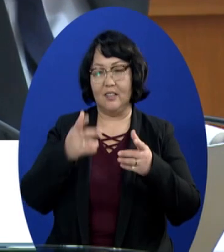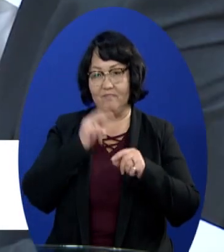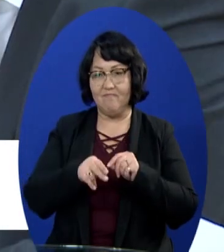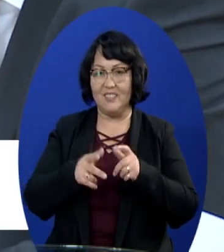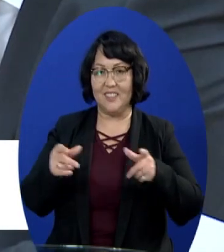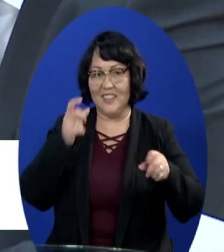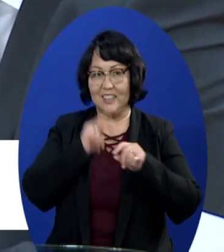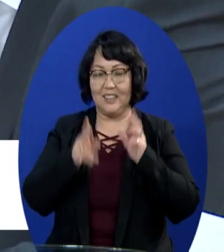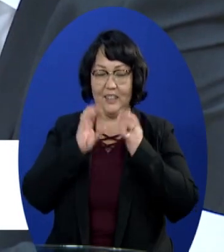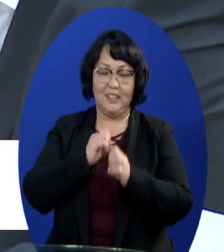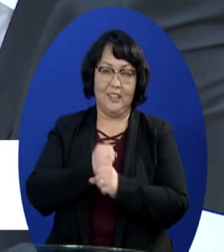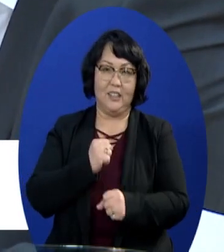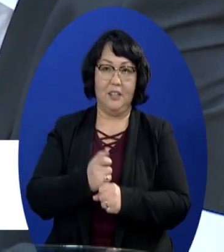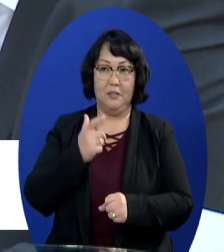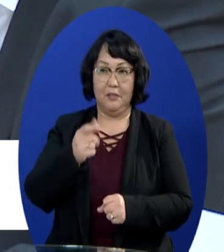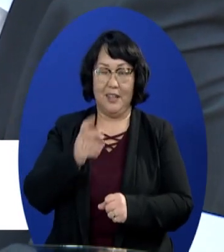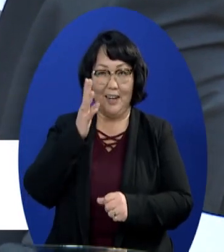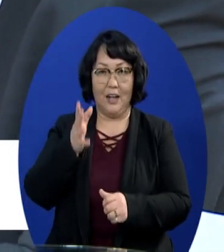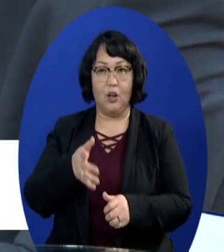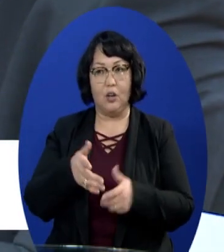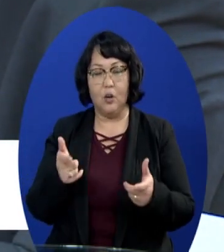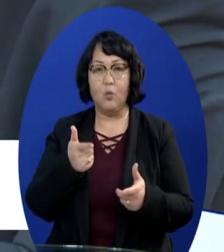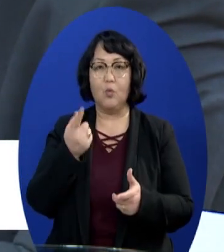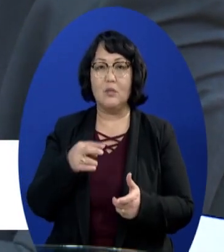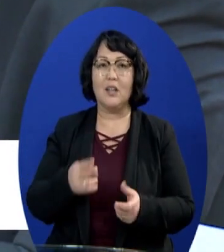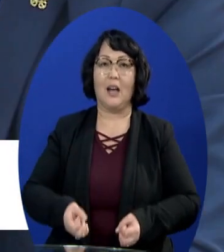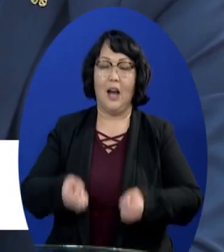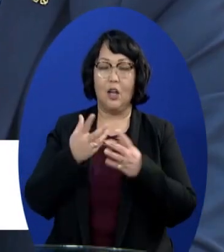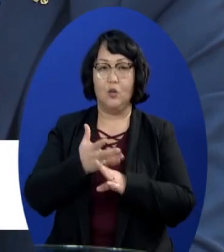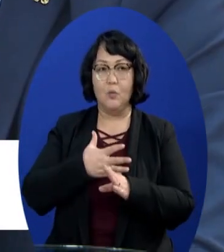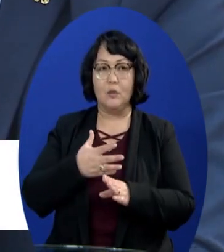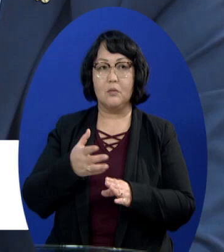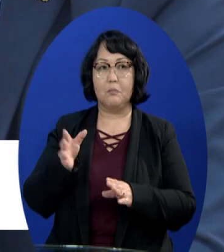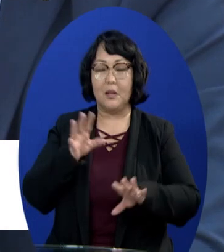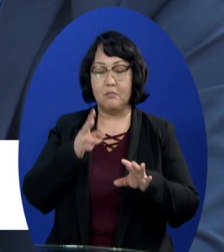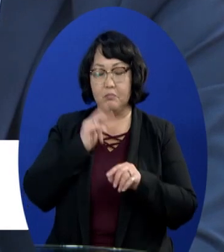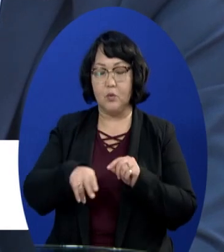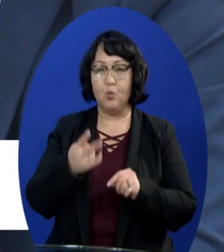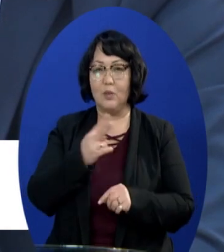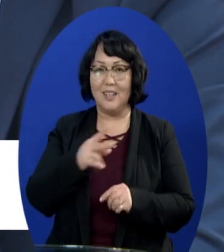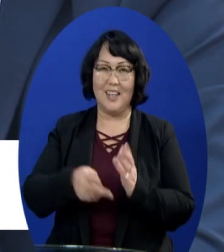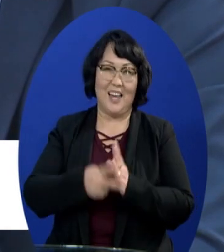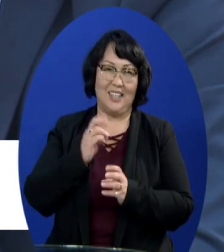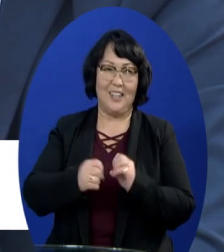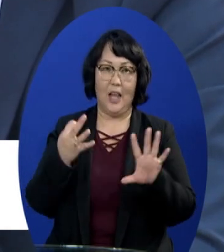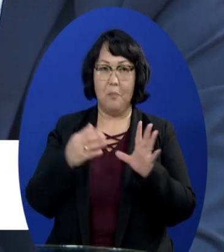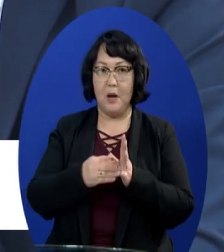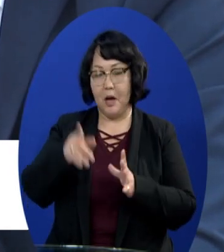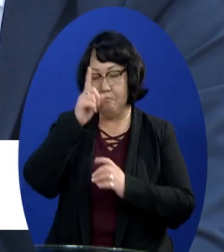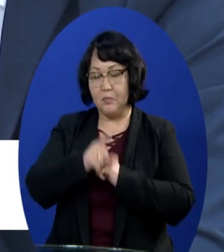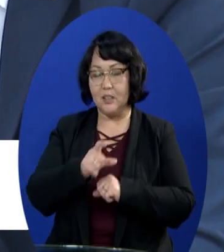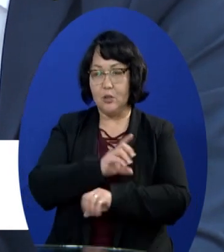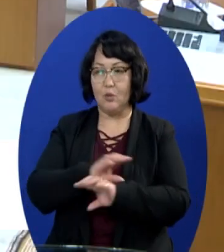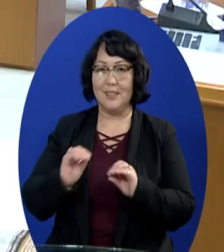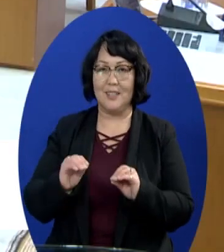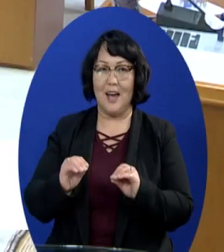Мөн тарилга хийх, гарч болох хүндрэлээ сэргийлэх, дархлаажуулалтын хамрагдлын төвшинг өнлөх зорилгоор 8,000 орчим эмч мэрэгжилтэнг сургаж